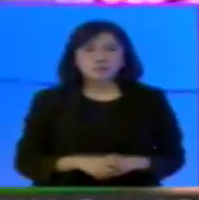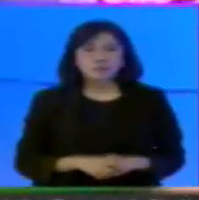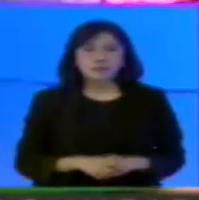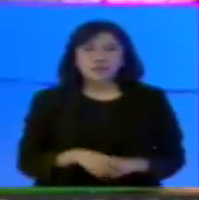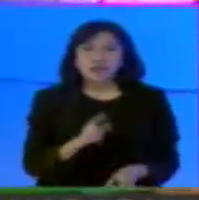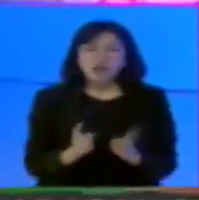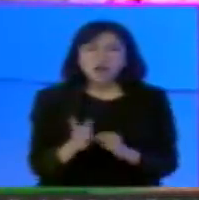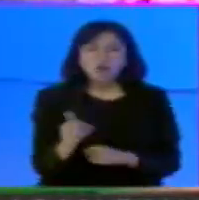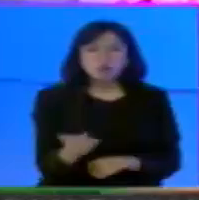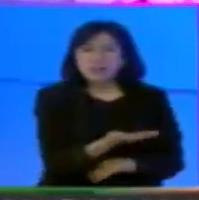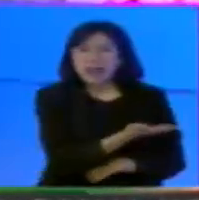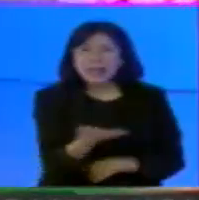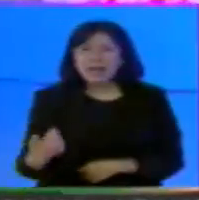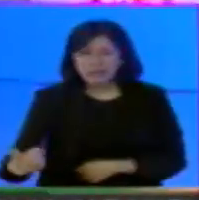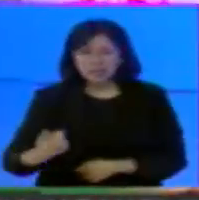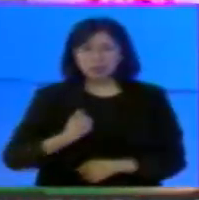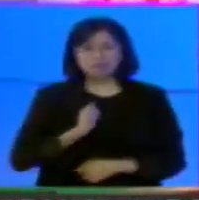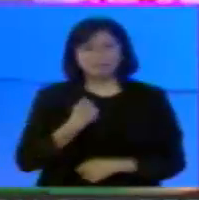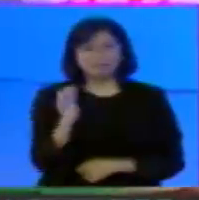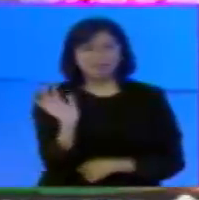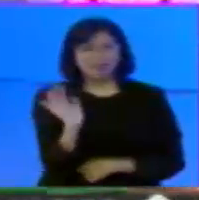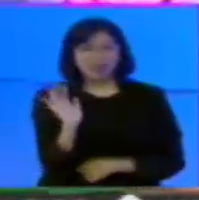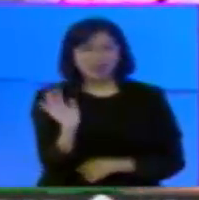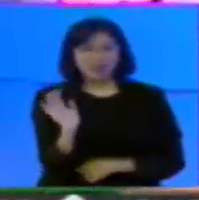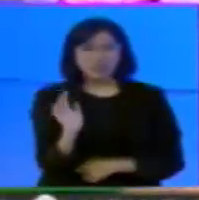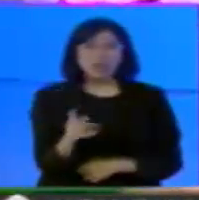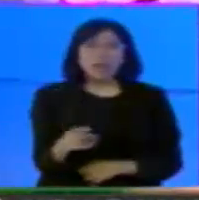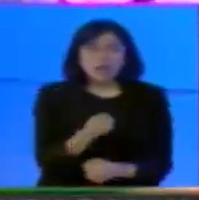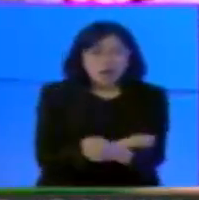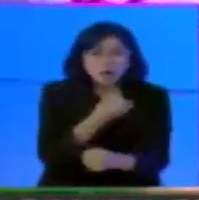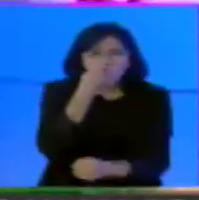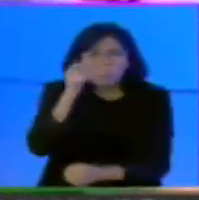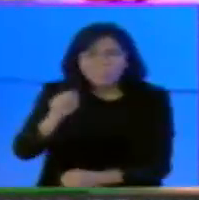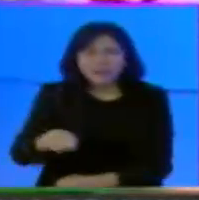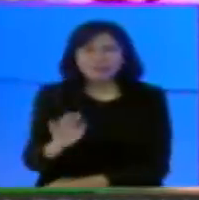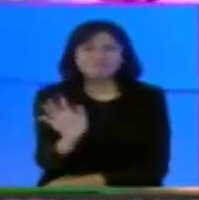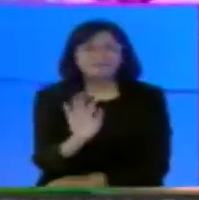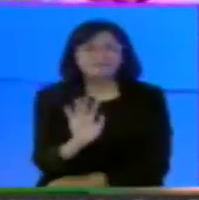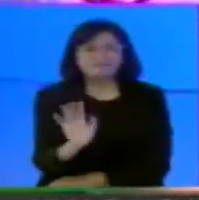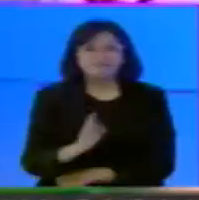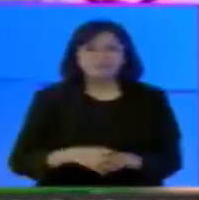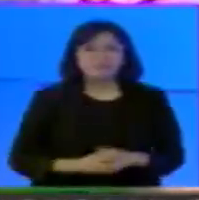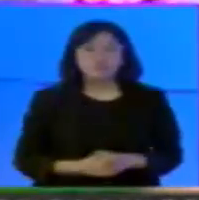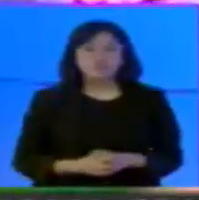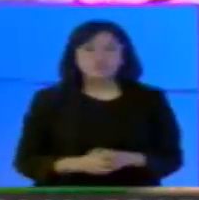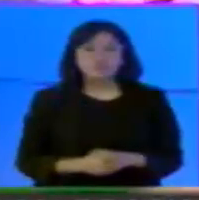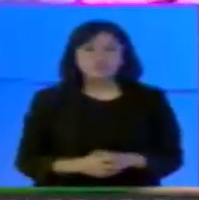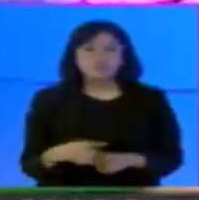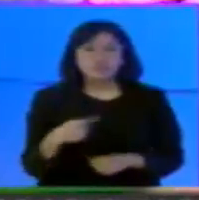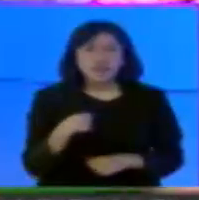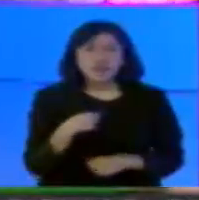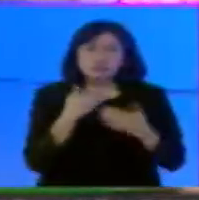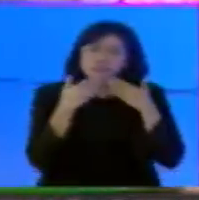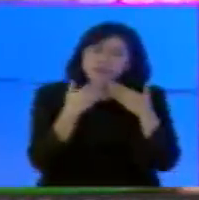jangan mengikuti langkah-langkah seperti saya. Tolong jauhi narkoba. Dan saya sangat berterima